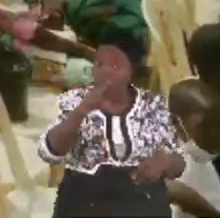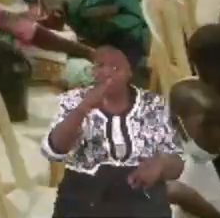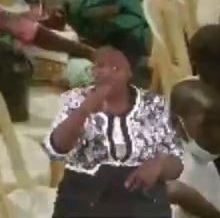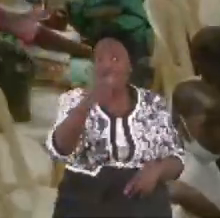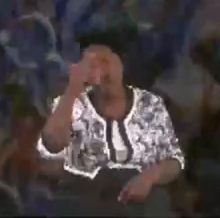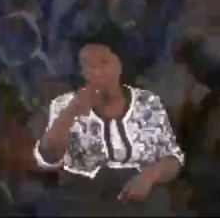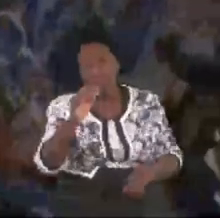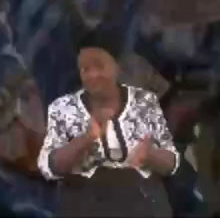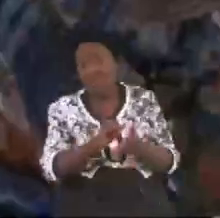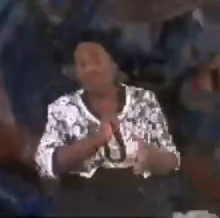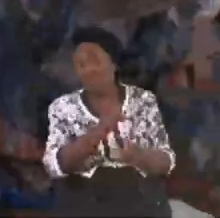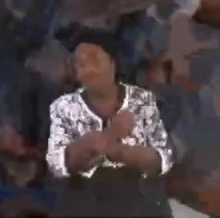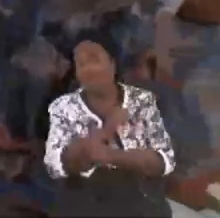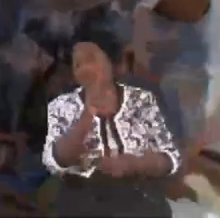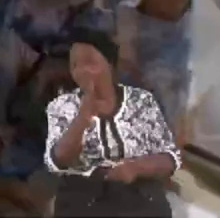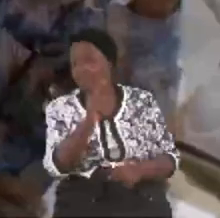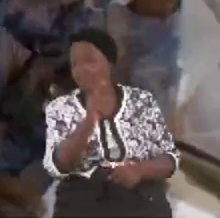que je t'aime.